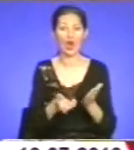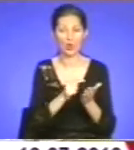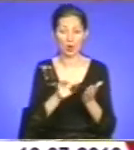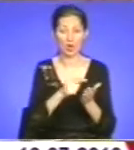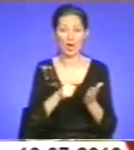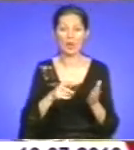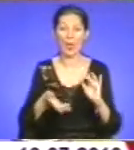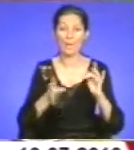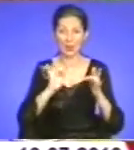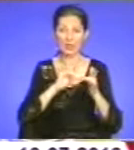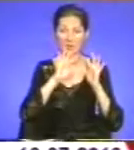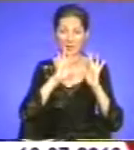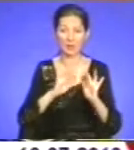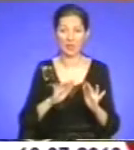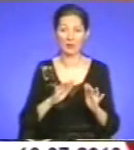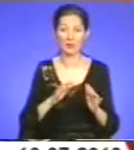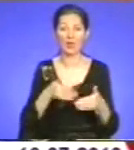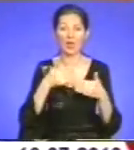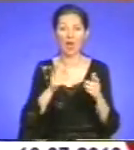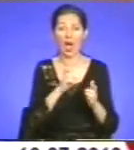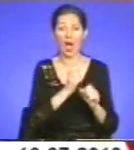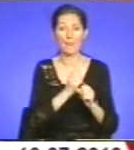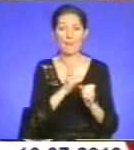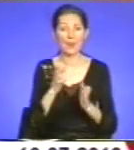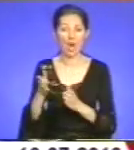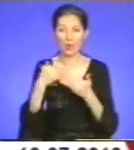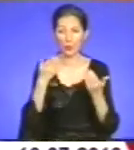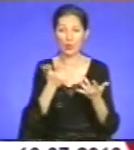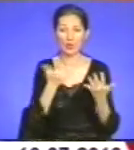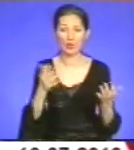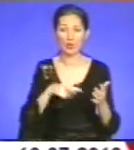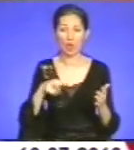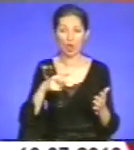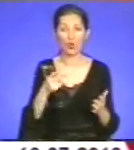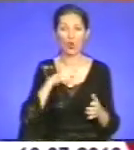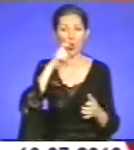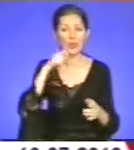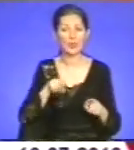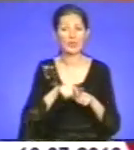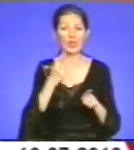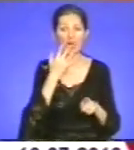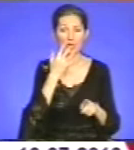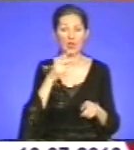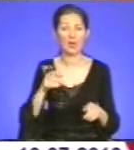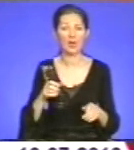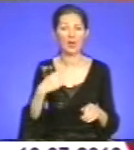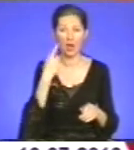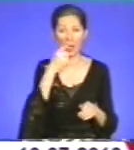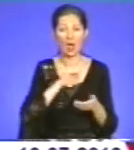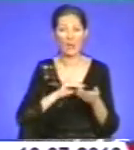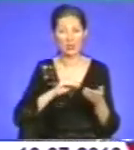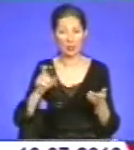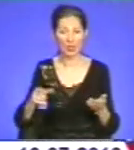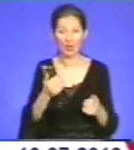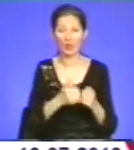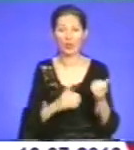бібліотеки пропонують різножанрову літературу як українських, так і іноземних авторів, тому кожен знайде цікаве для себе. Я